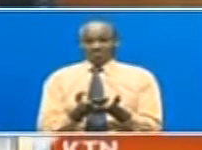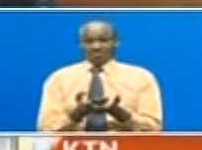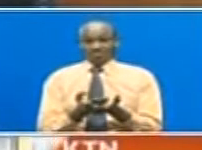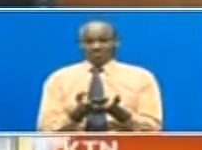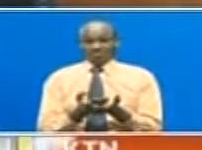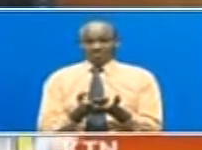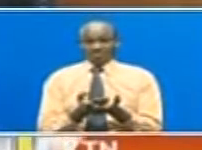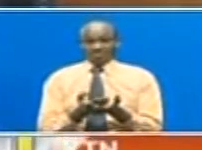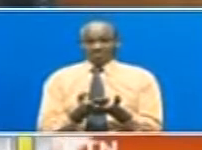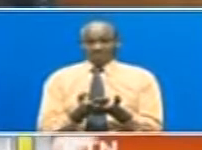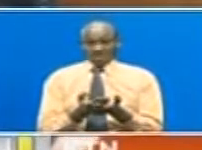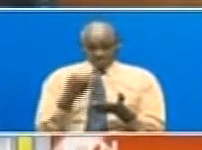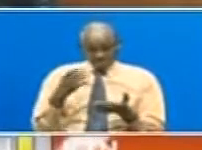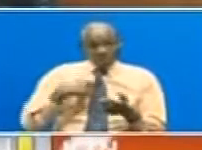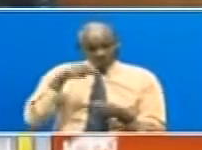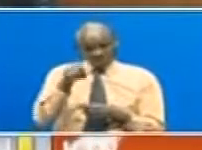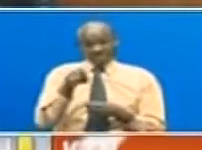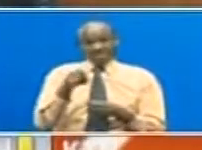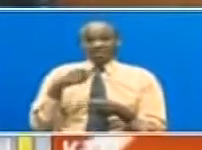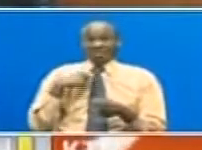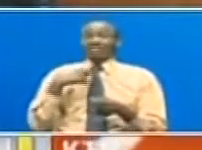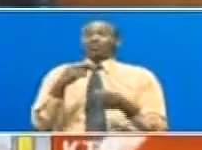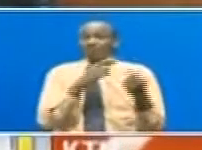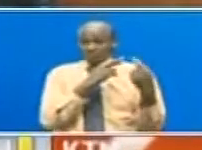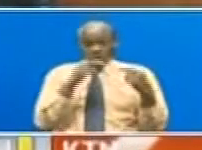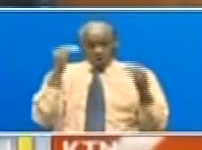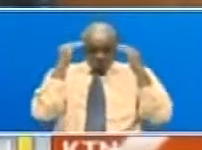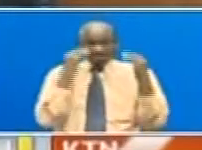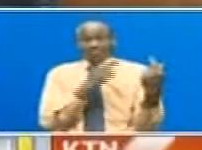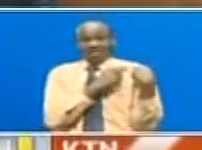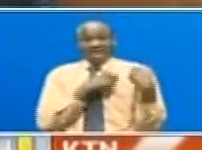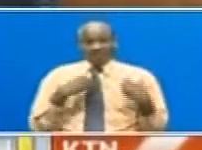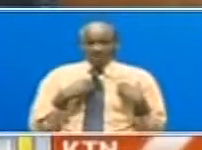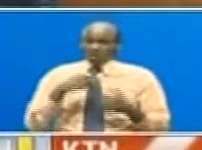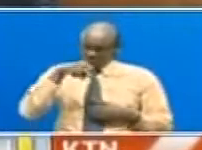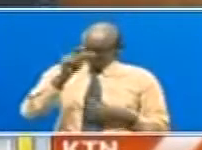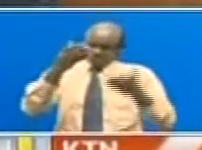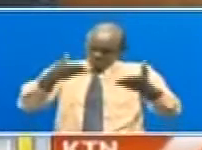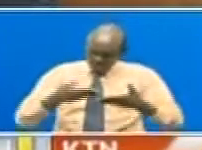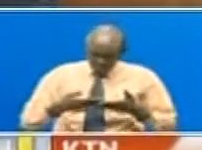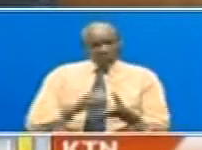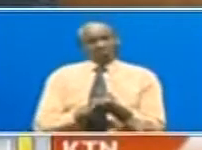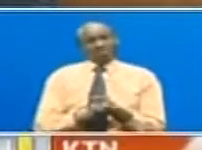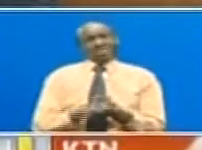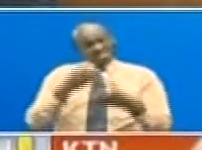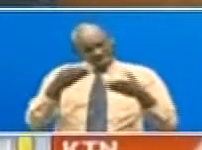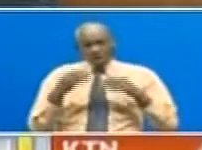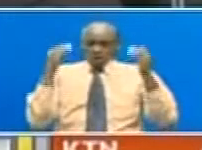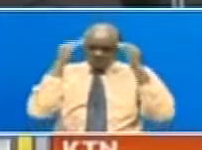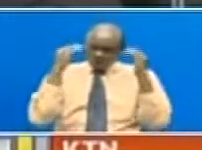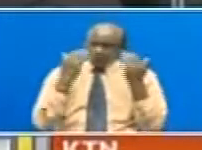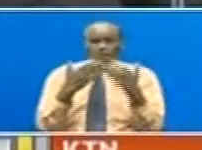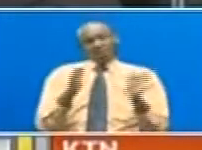the scope of this court's mandate, you are most welcome because the courts are